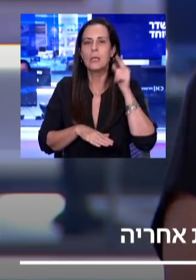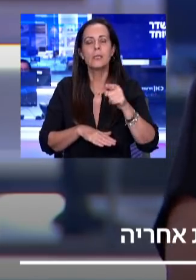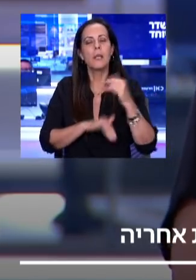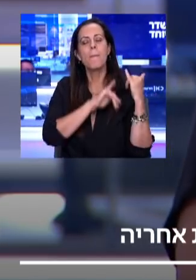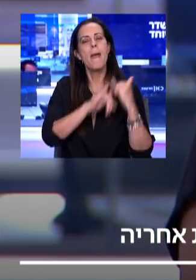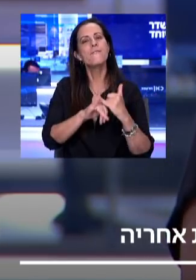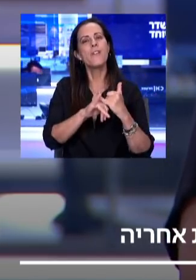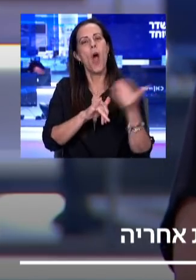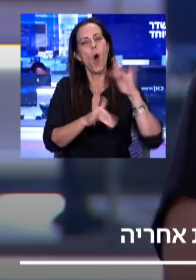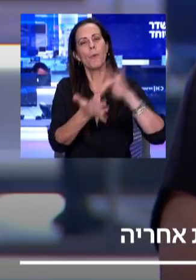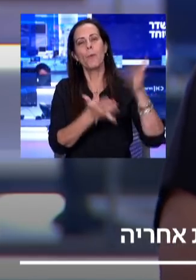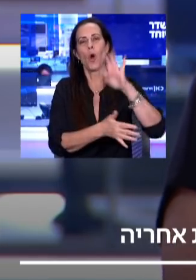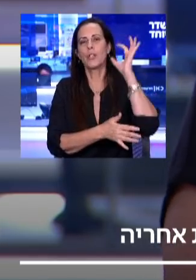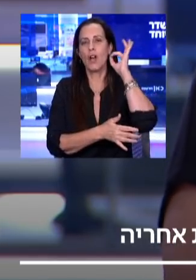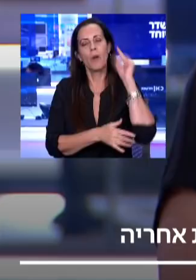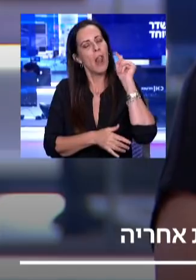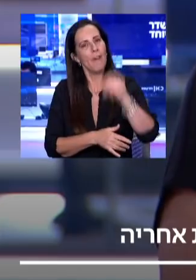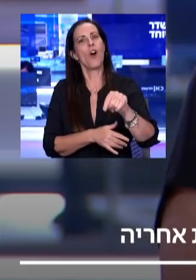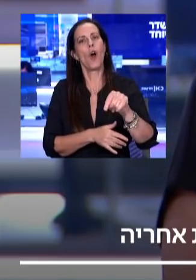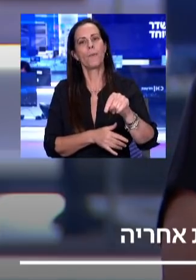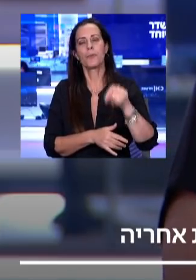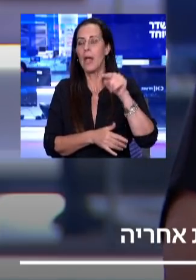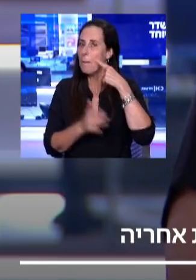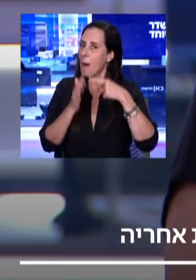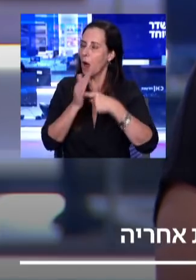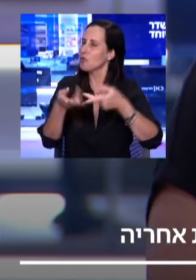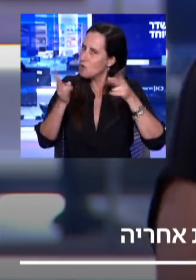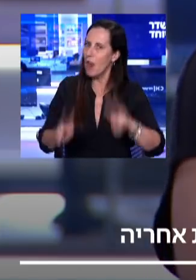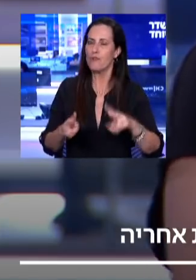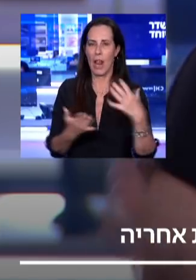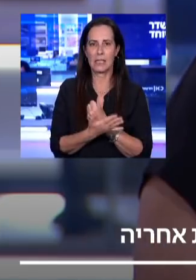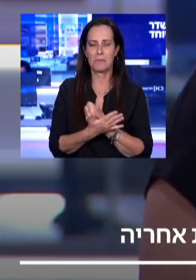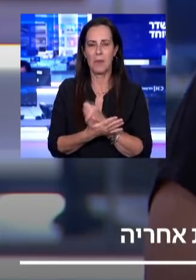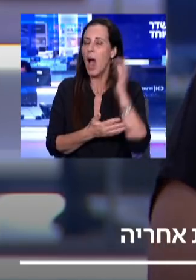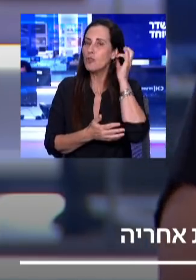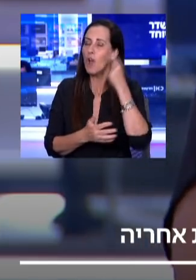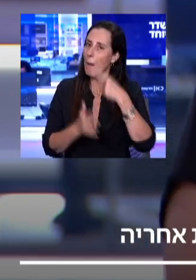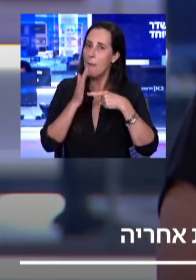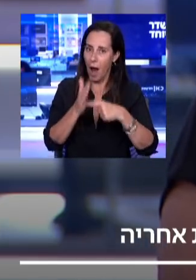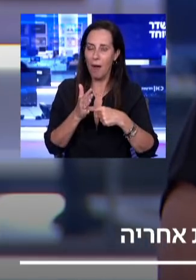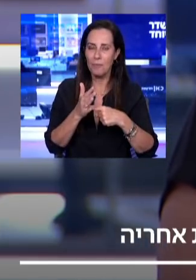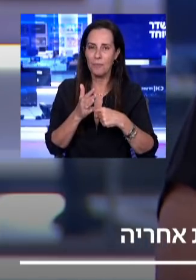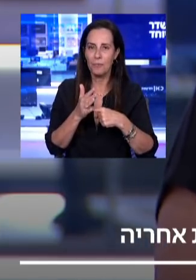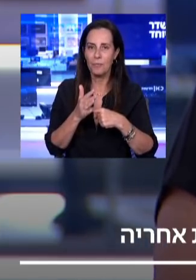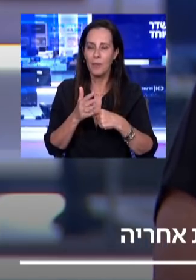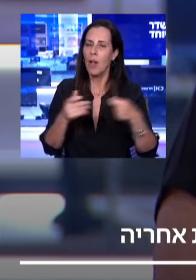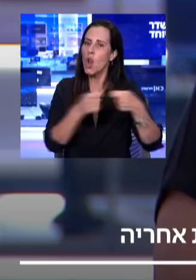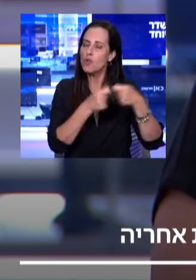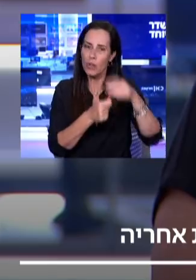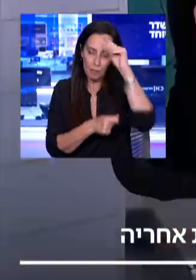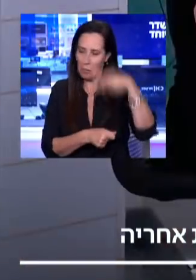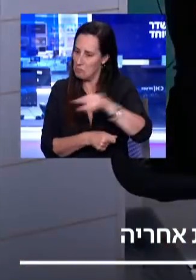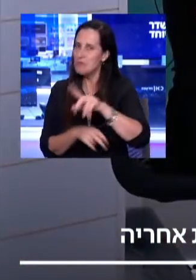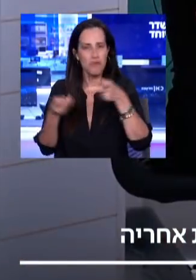דרכן של נשים אחרות לבוא אחריה, היא מראה להם שזה אפשרי, היא מראה לעמיתים הגברים שלה שהדבר